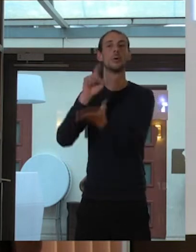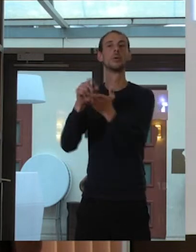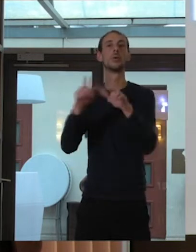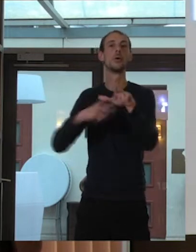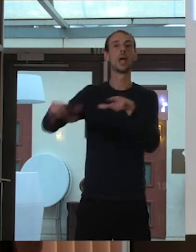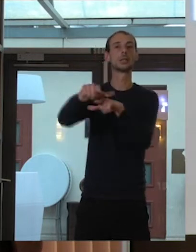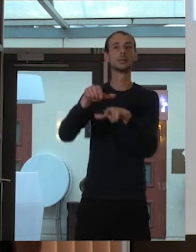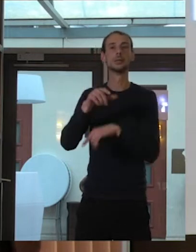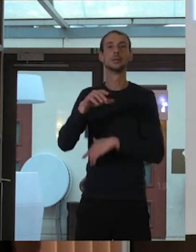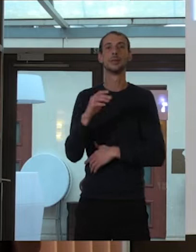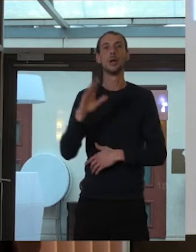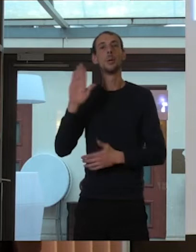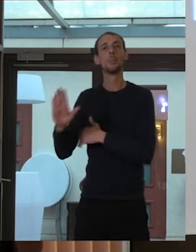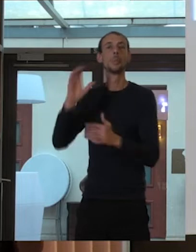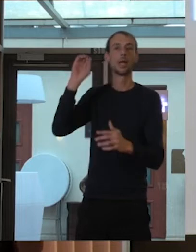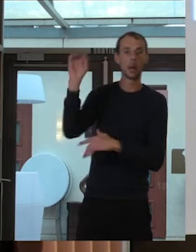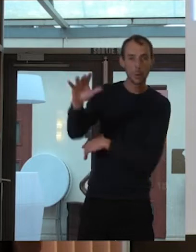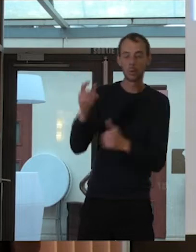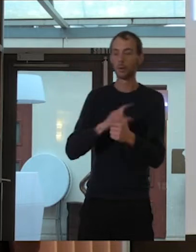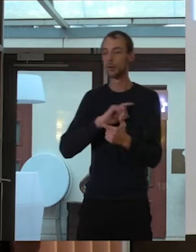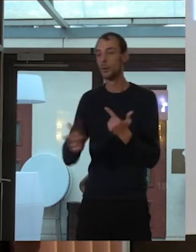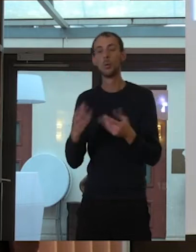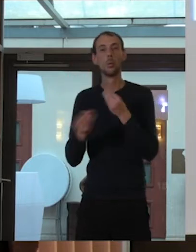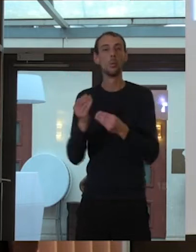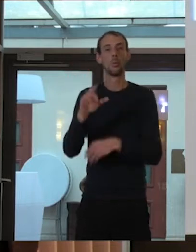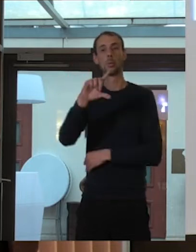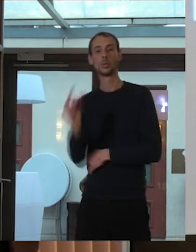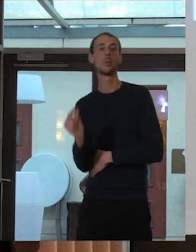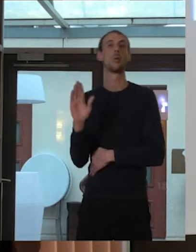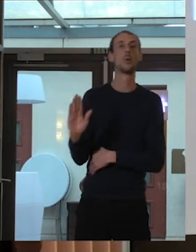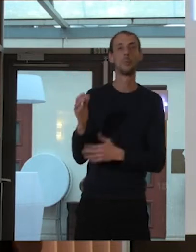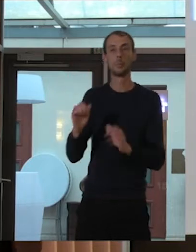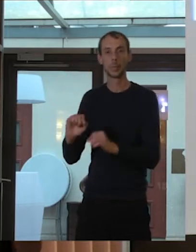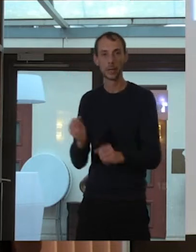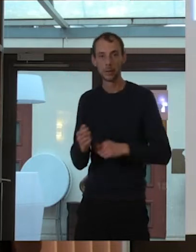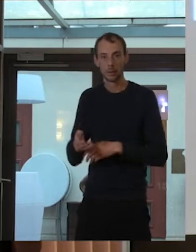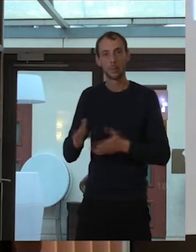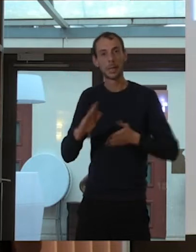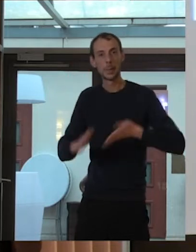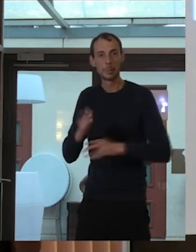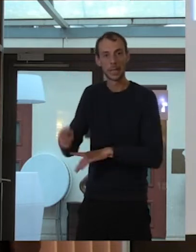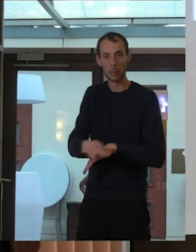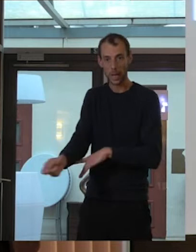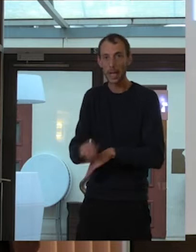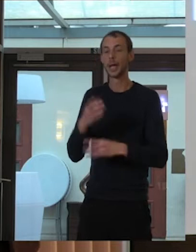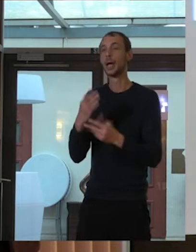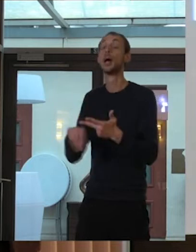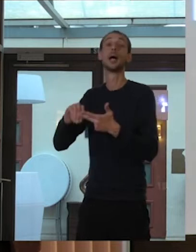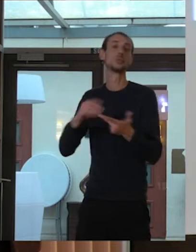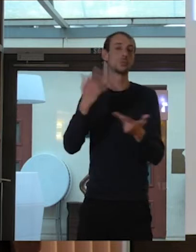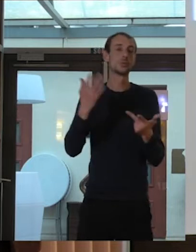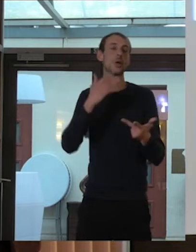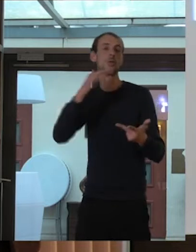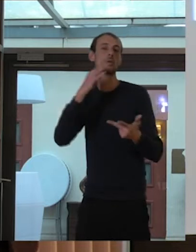Apis Handball, le club Bordeaux-Gironde Hockey sur Glace et la section Chantecler Football. D'autres